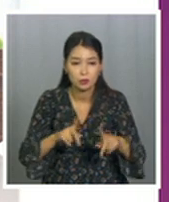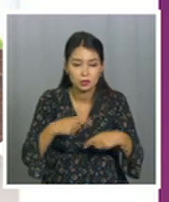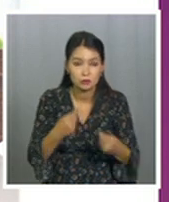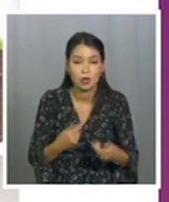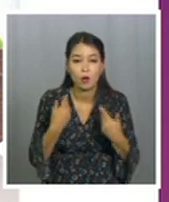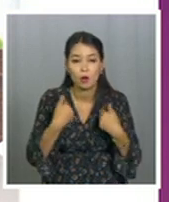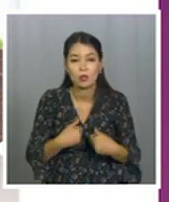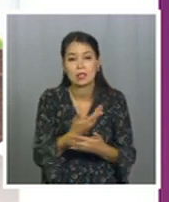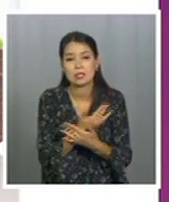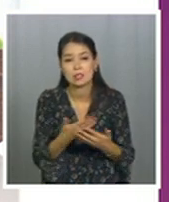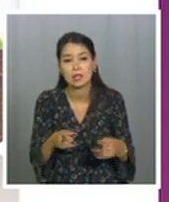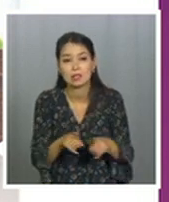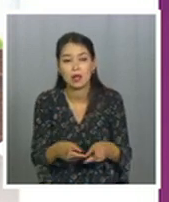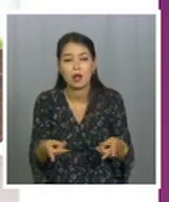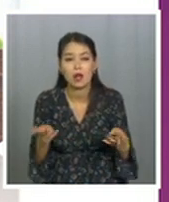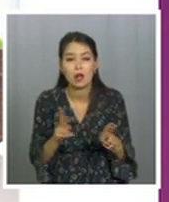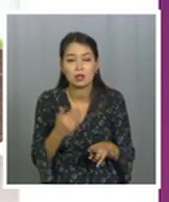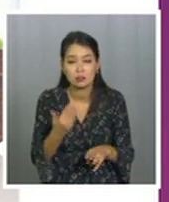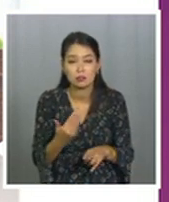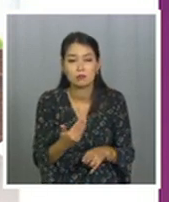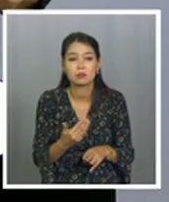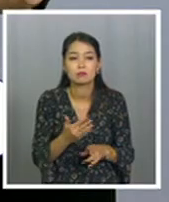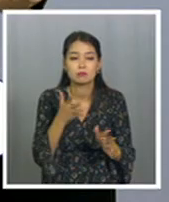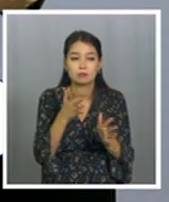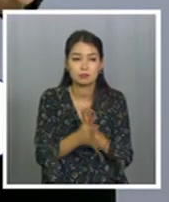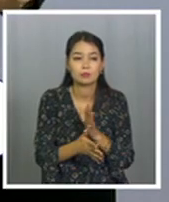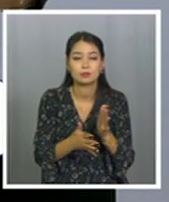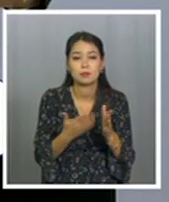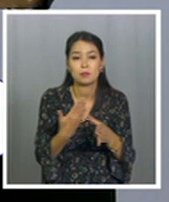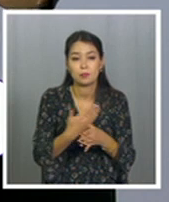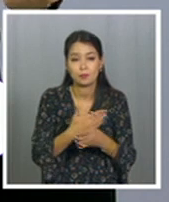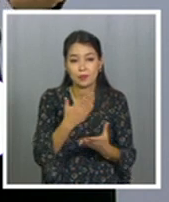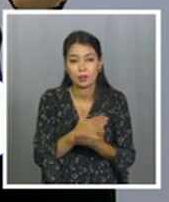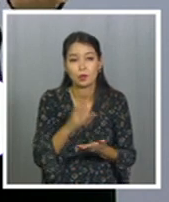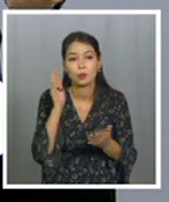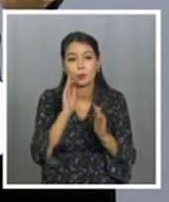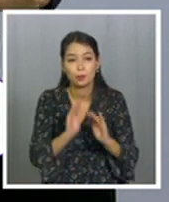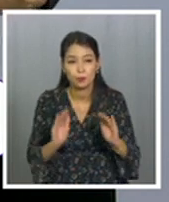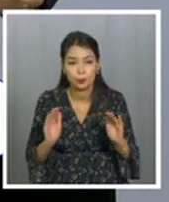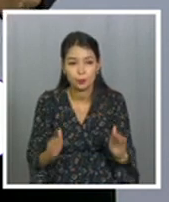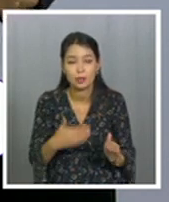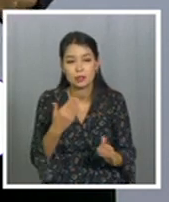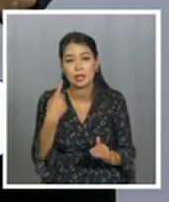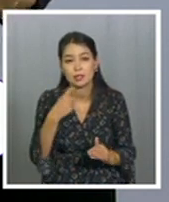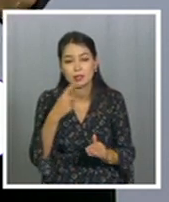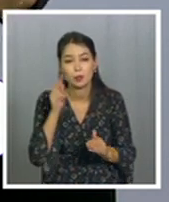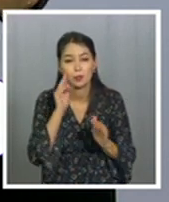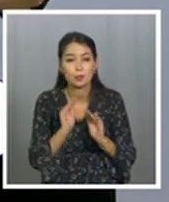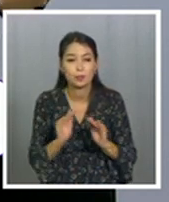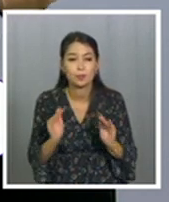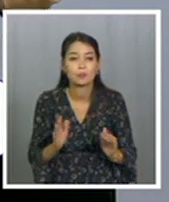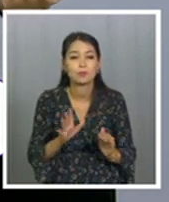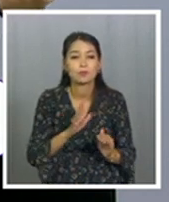зат қанттың бөлінуі қарқынды жүреді екен. Оқушылар, сіздер химия пәнінен алған білімдеріңіз